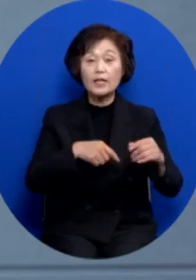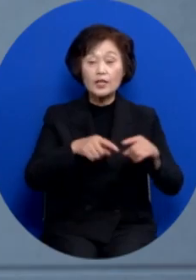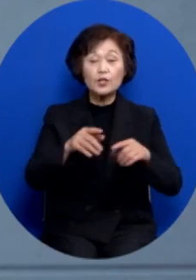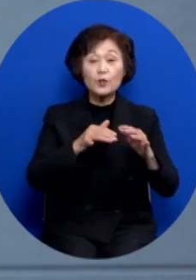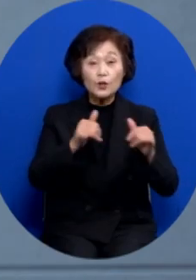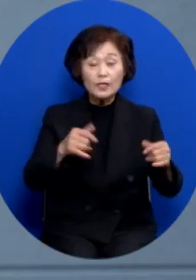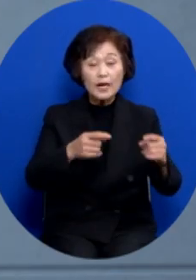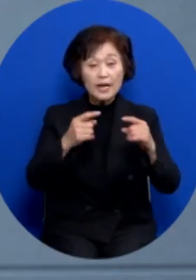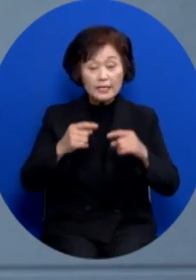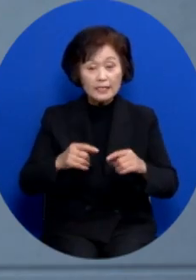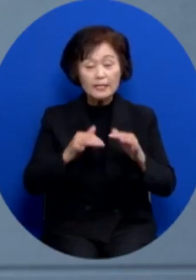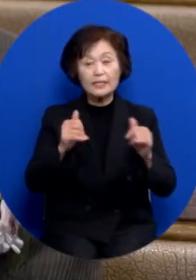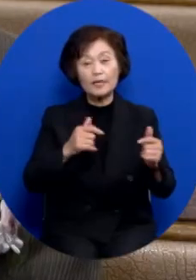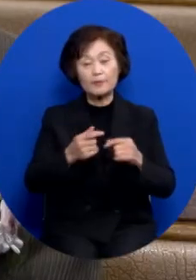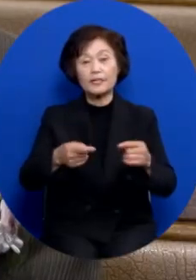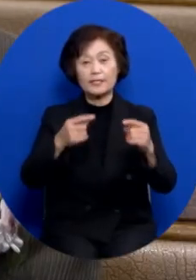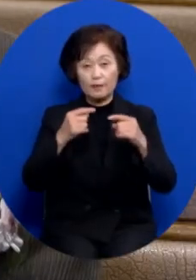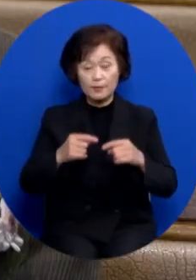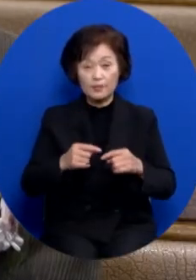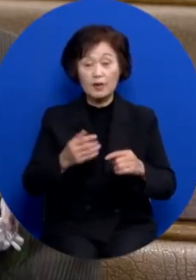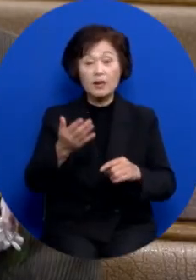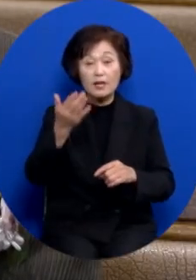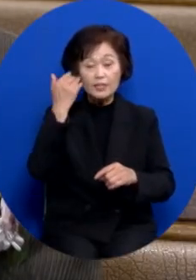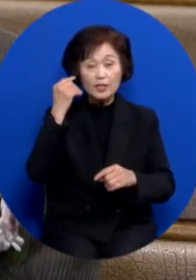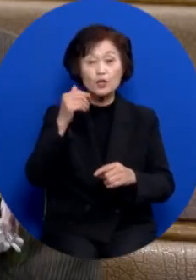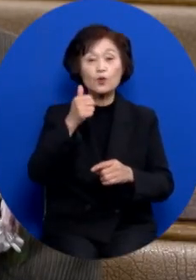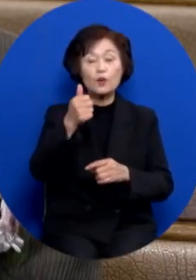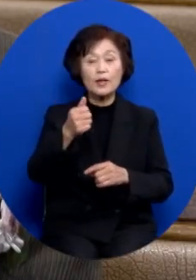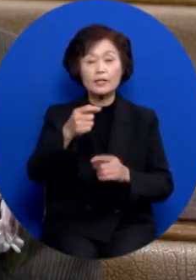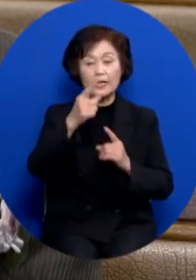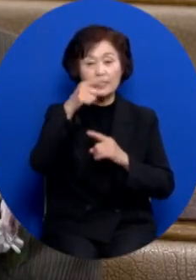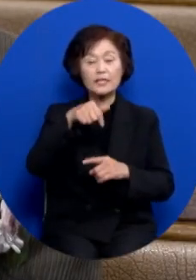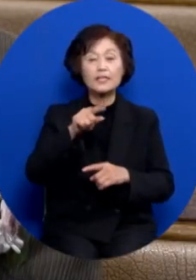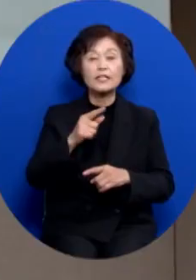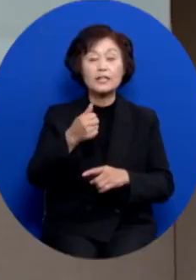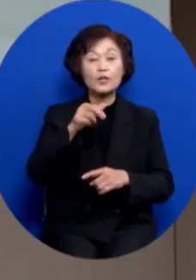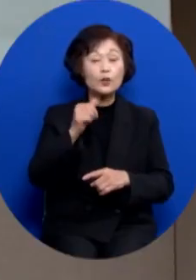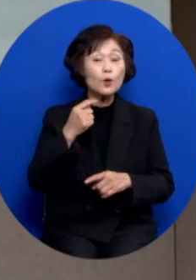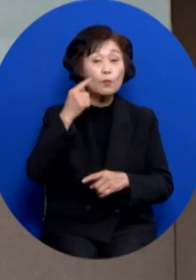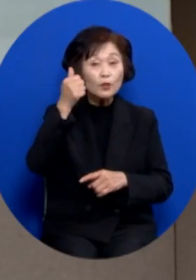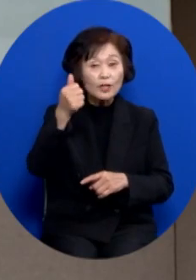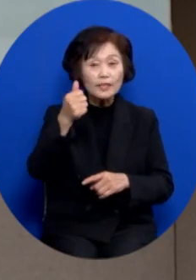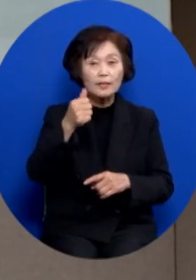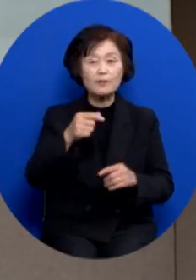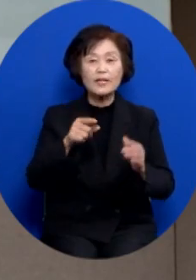인사들이 참석한 가운데 직전 회장 이건호 목사가 신앙의 경주라는 제목으로 설교를 전했습니다.